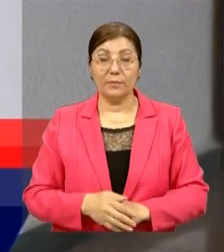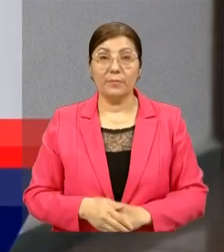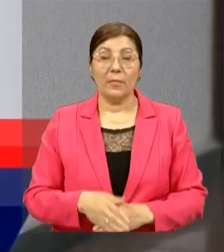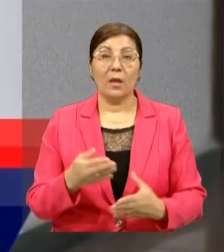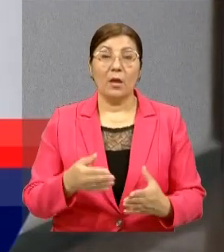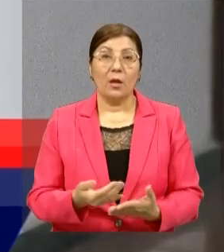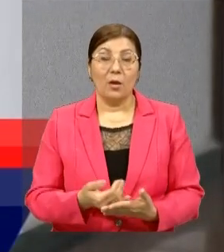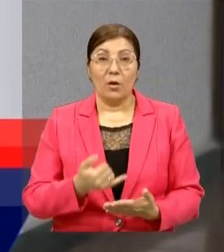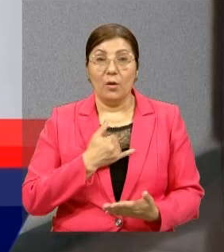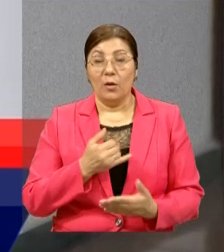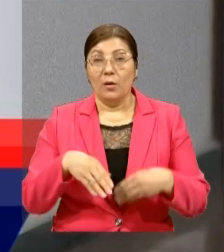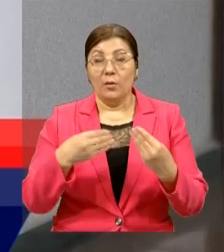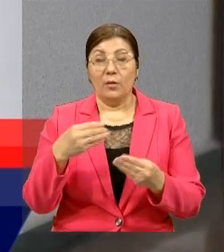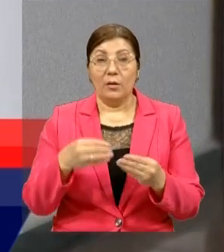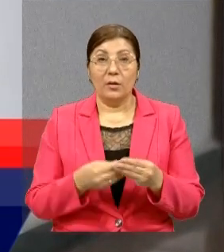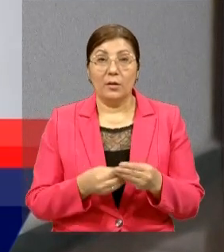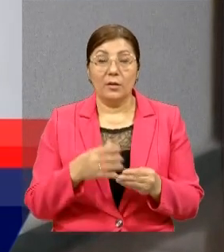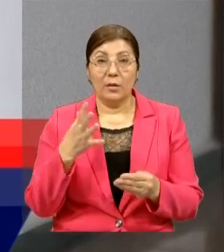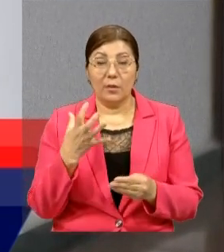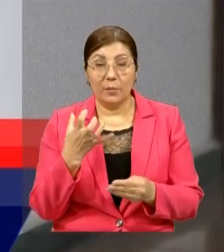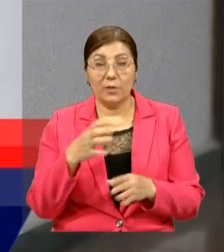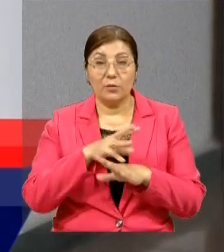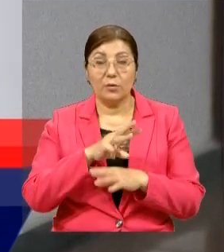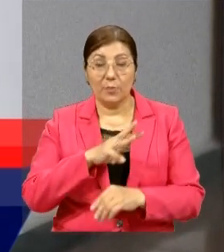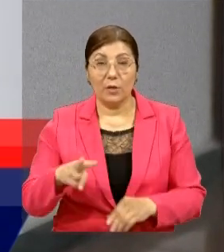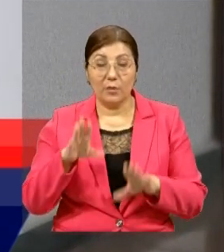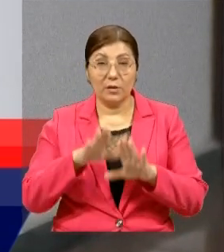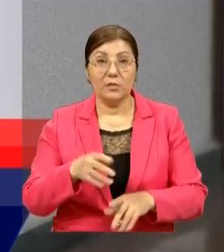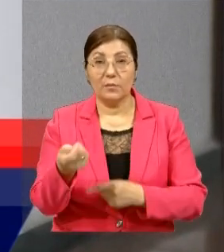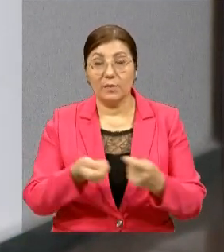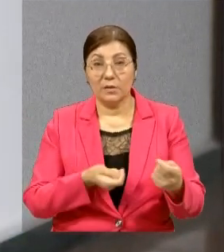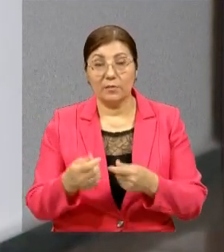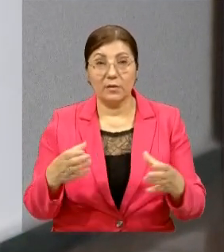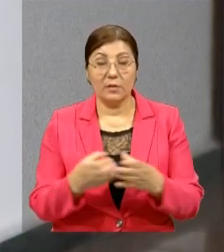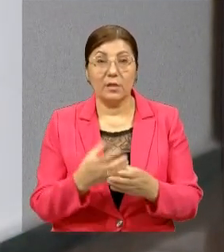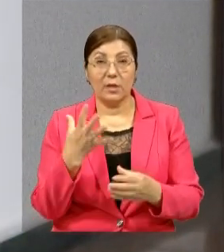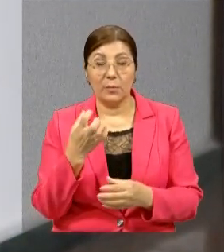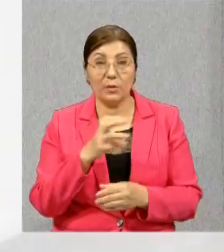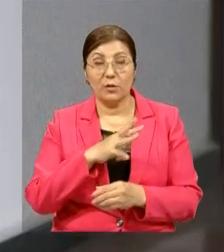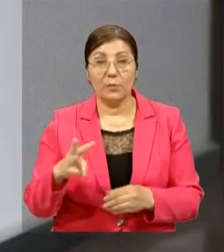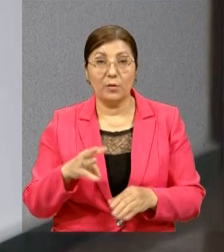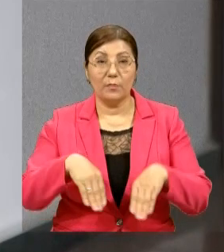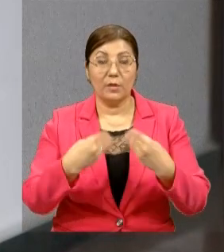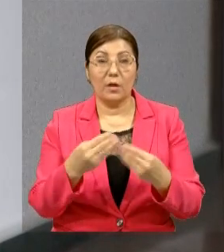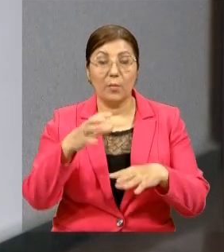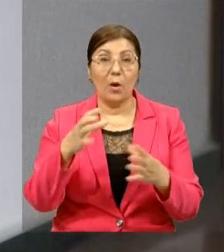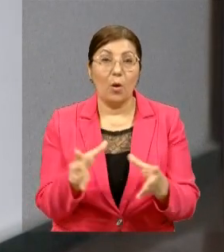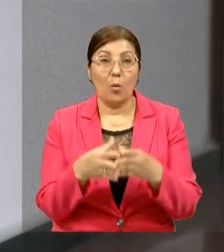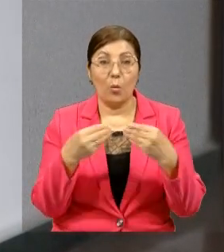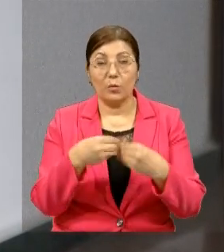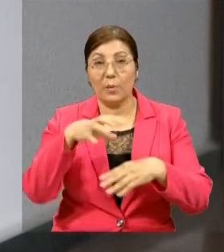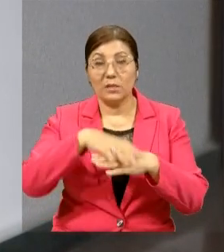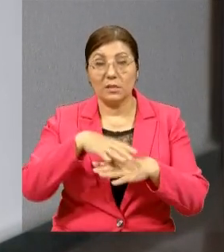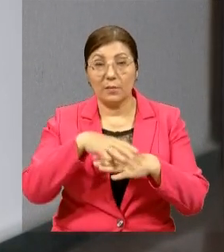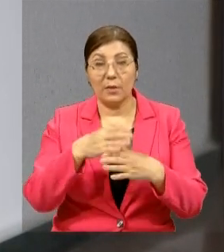программа у нас выделено 500 мл с местно ИС Орга 500 мл с банка банка Кроме того в